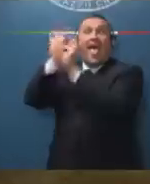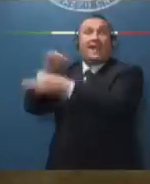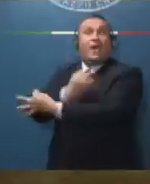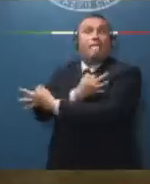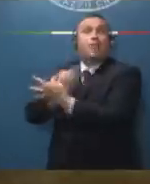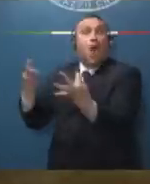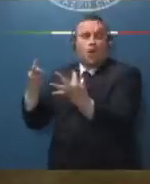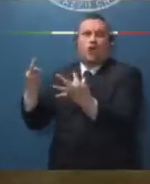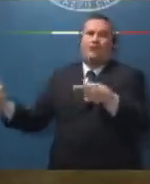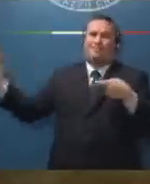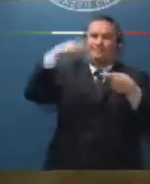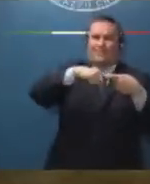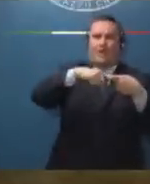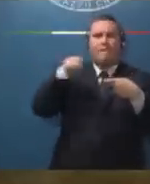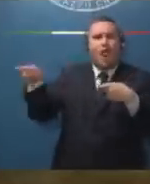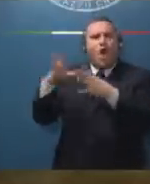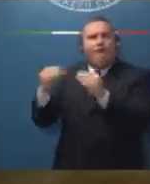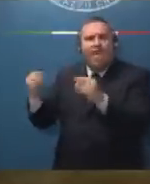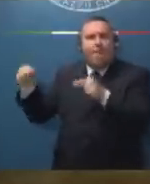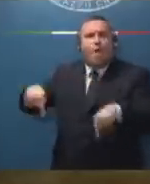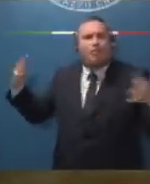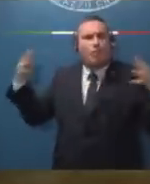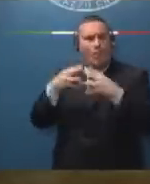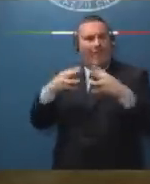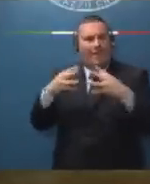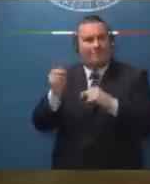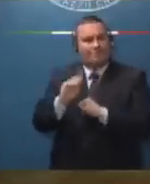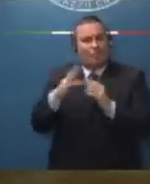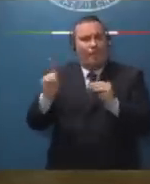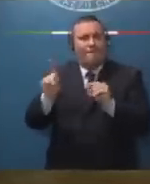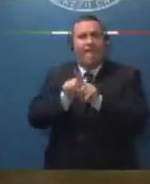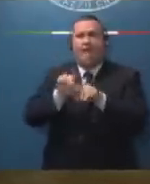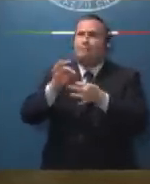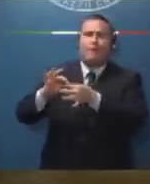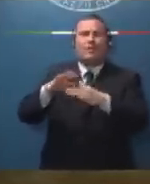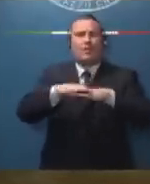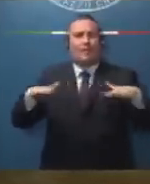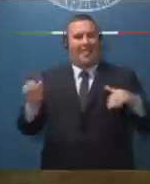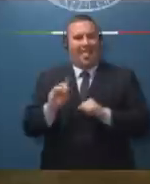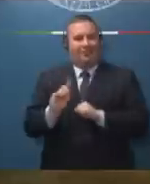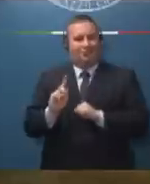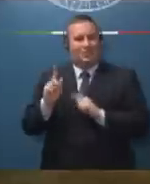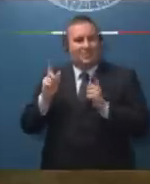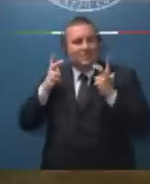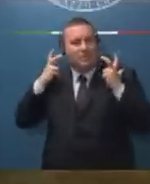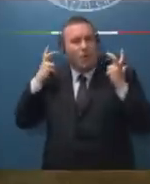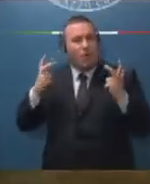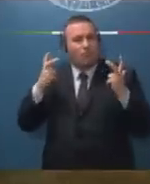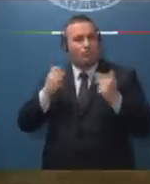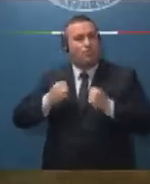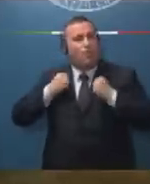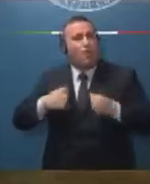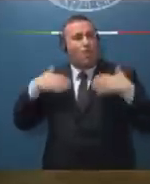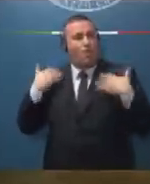viene fatto mentre si combatte viene fatto mentre si combatte quindi uno sforzo enorme che secondo me va